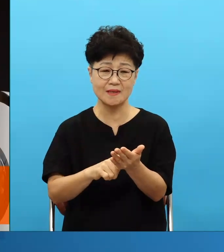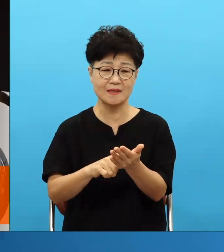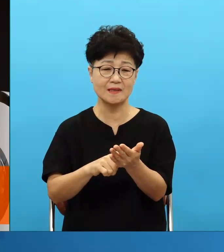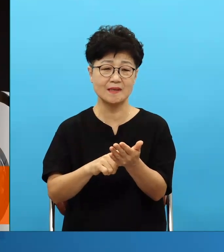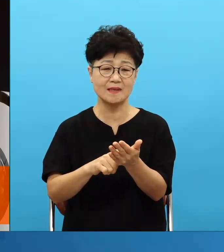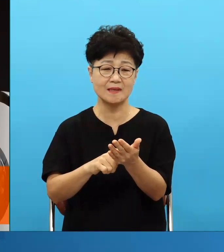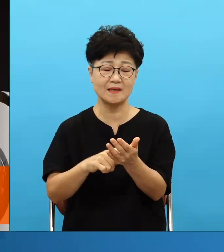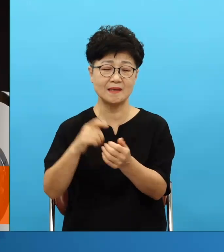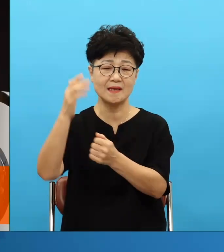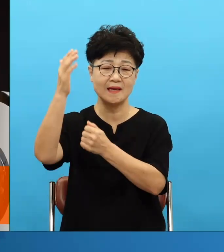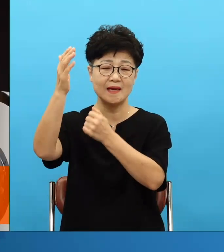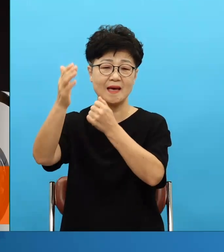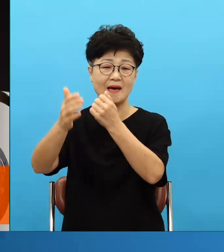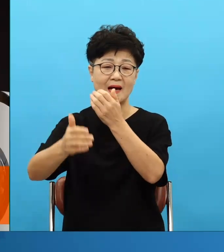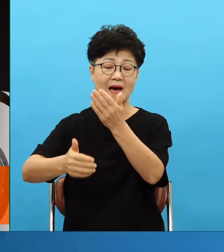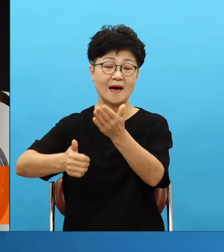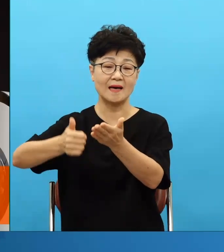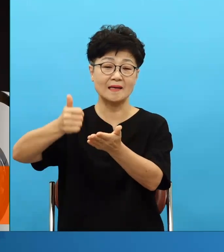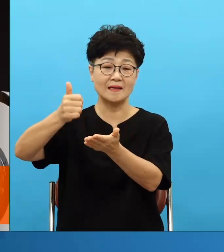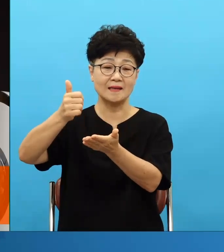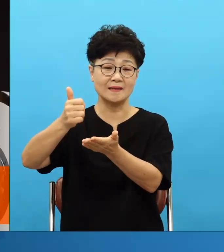쉬우니